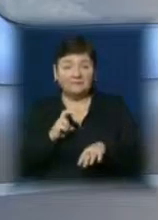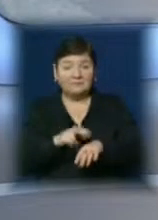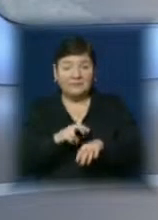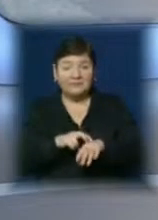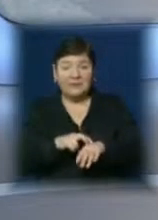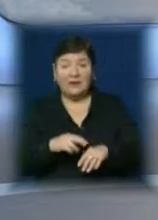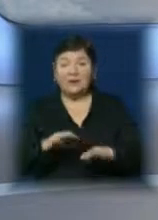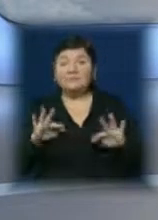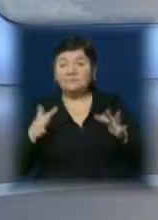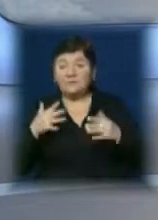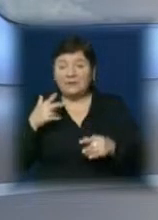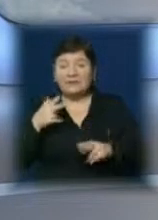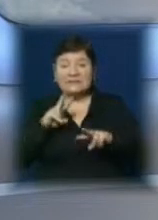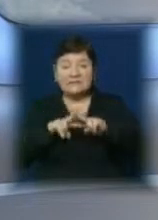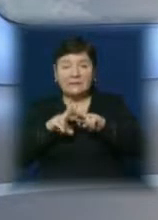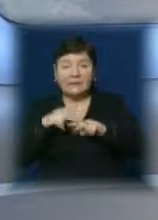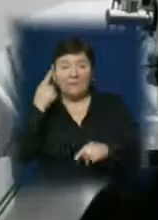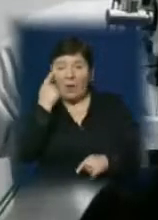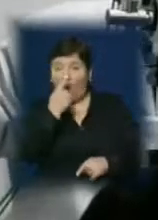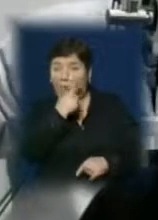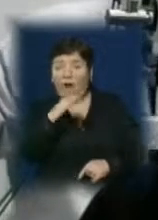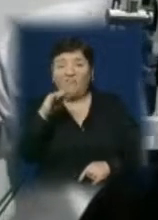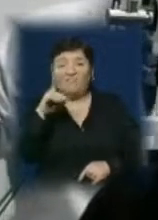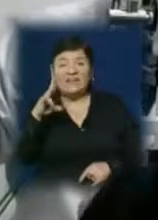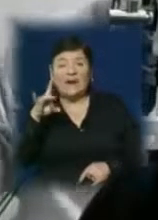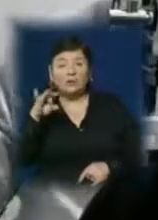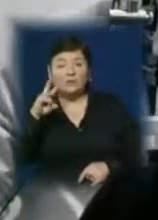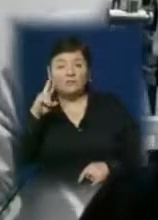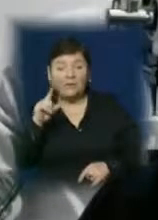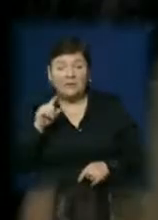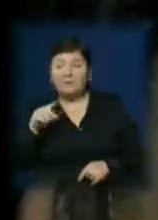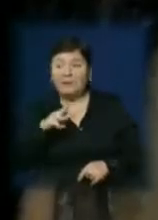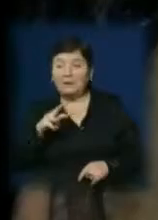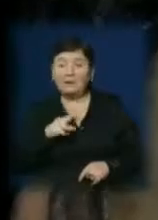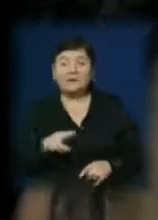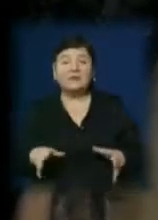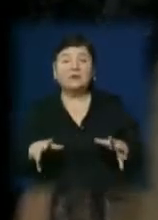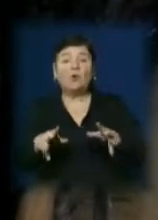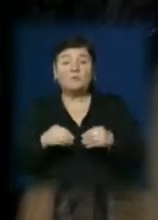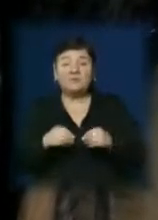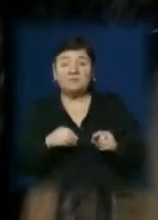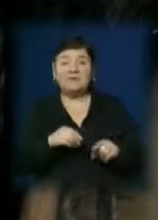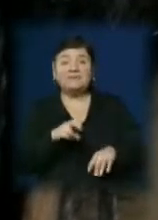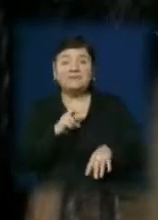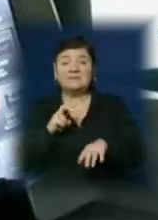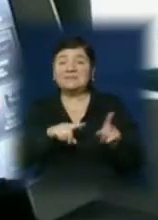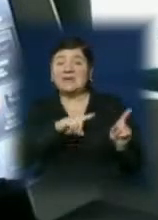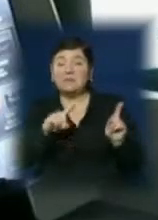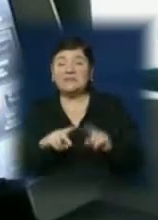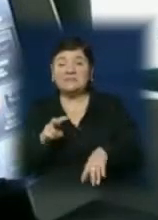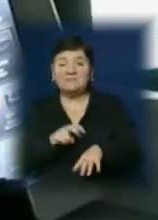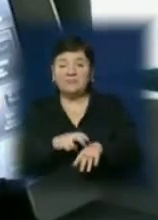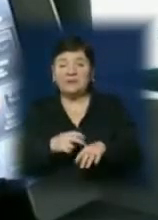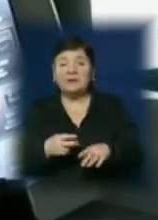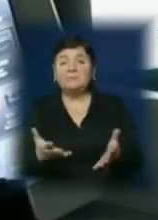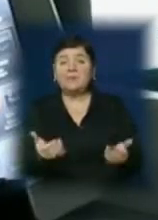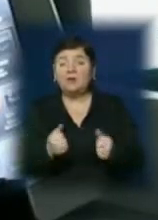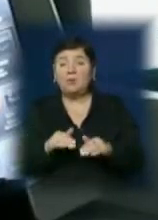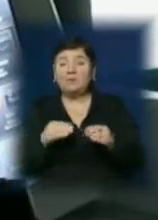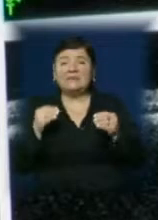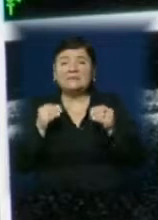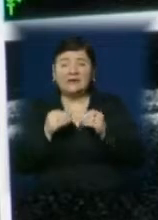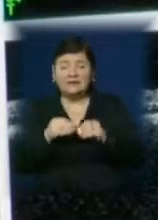Закарпатцям вже не треба долати сотні і тисячі кілометрів до Києва чи Одеси, аби отримати консультації та лікування провідних